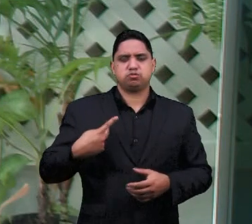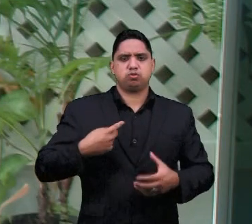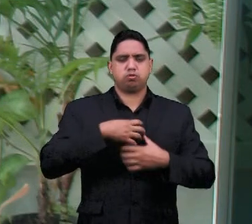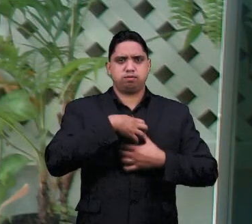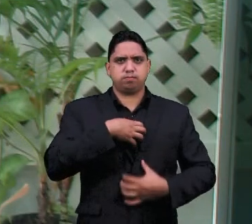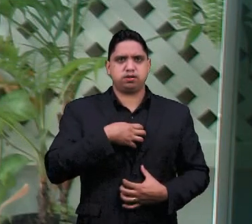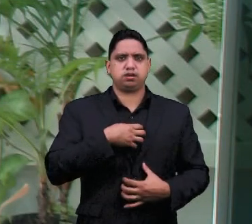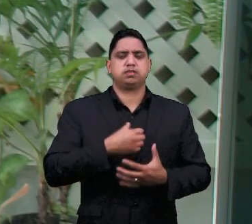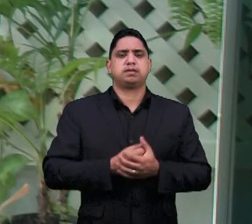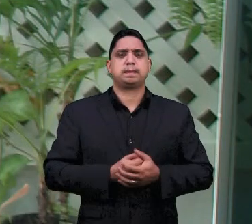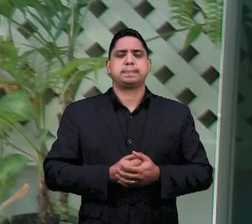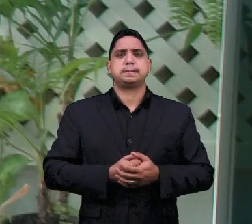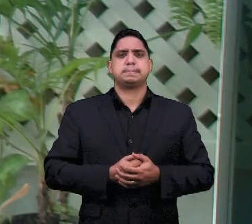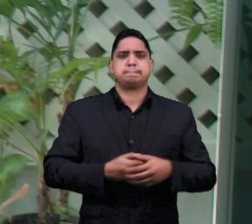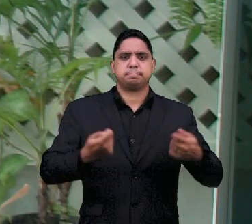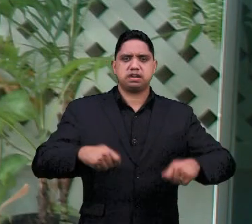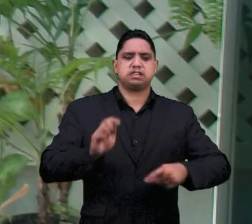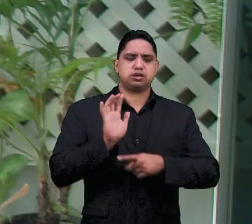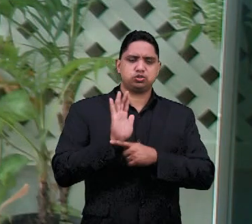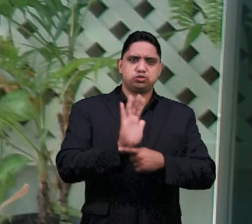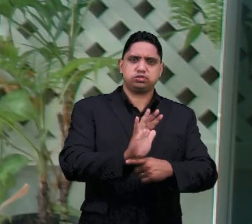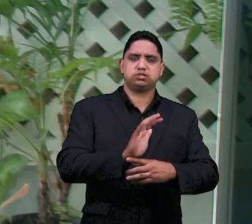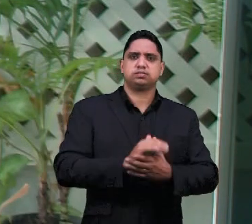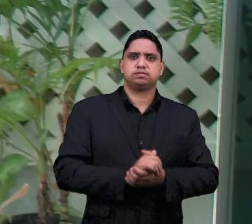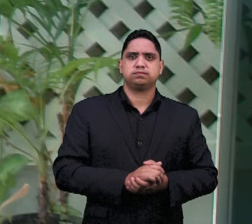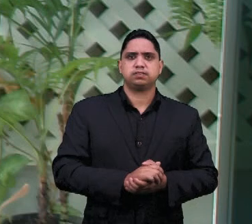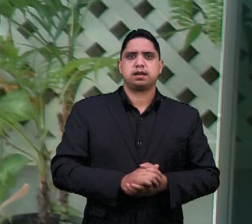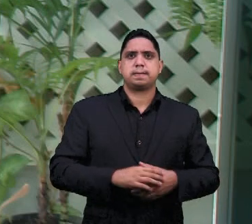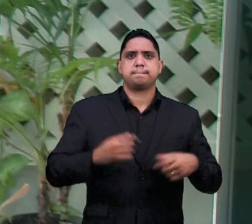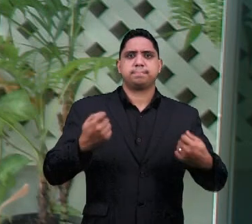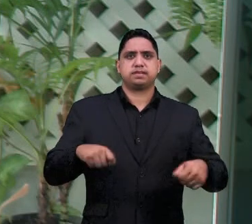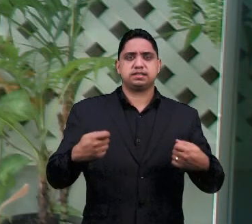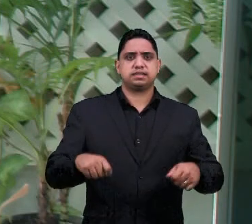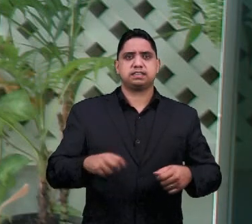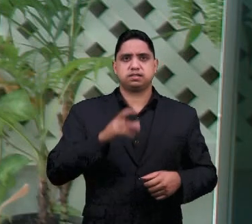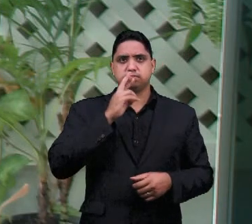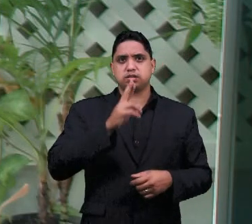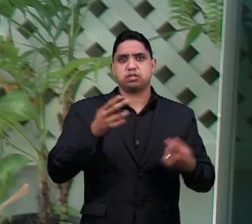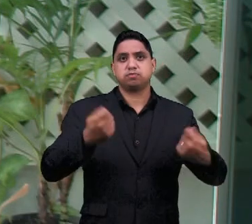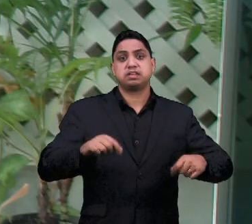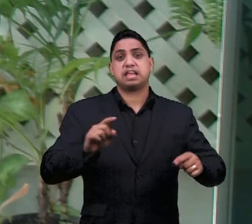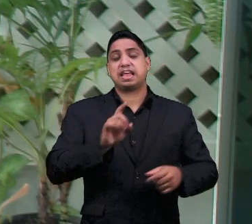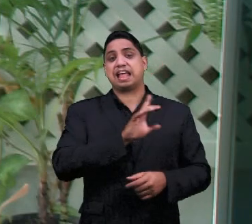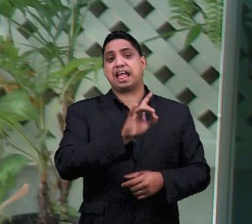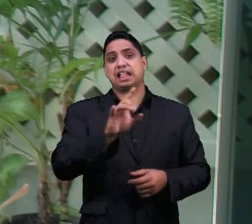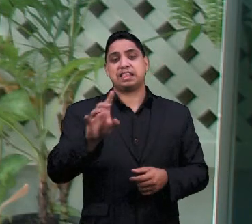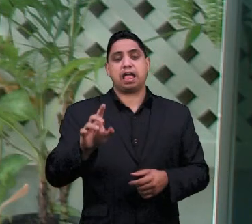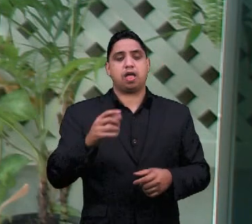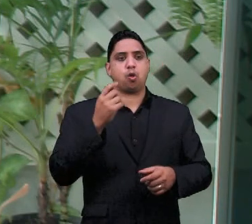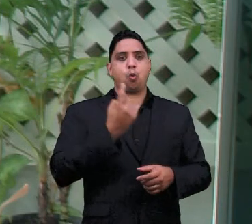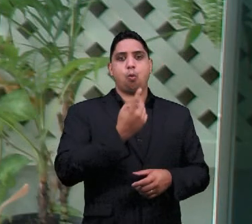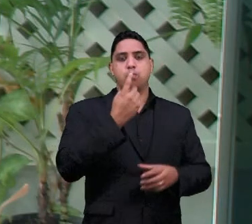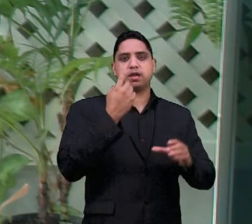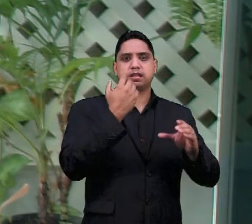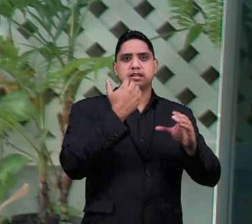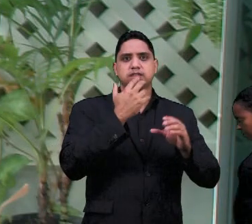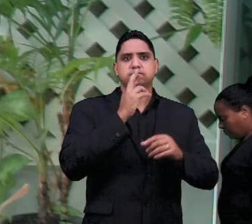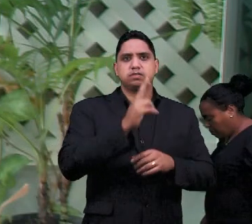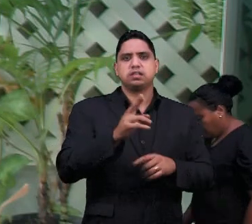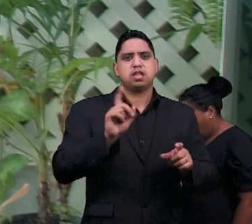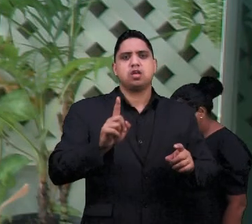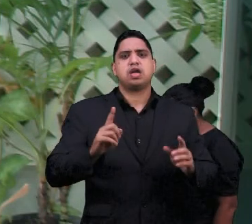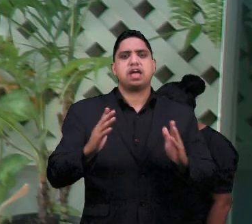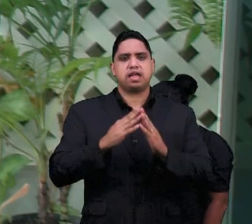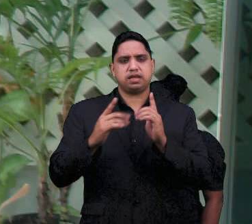Asseyez-vous, réunissez les uns avec les autres, le pasteur, l'ouvrier, le pasteur, il doit aider, il est nécessaire.